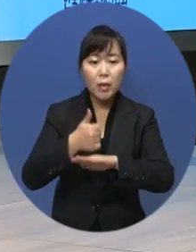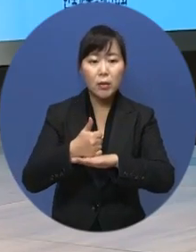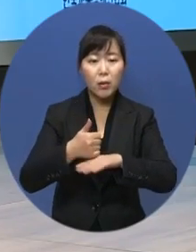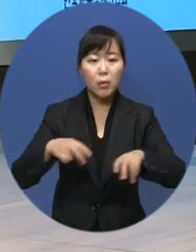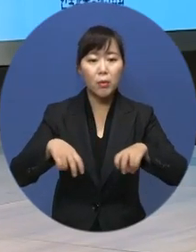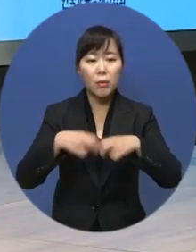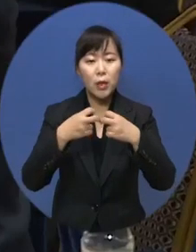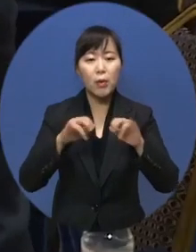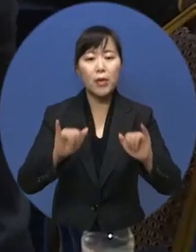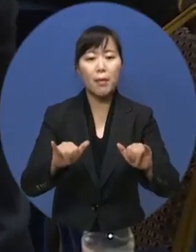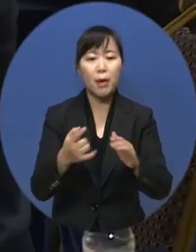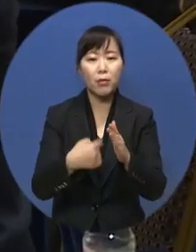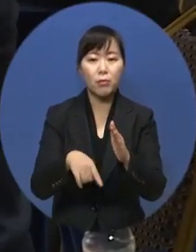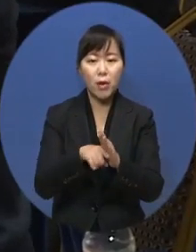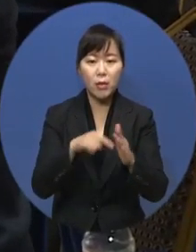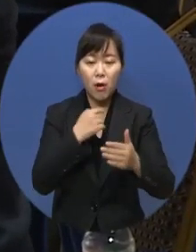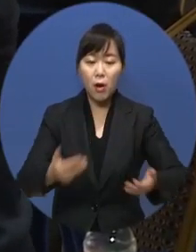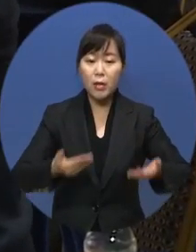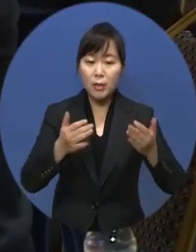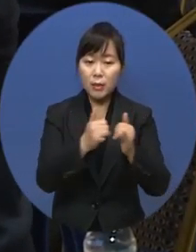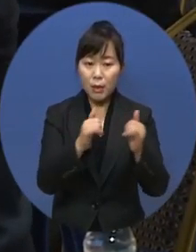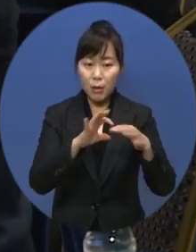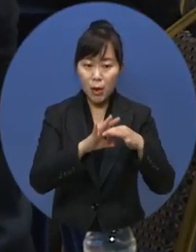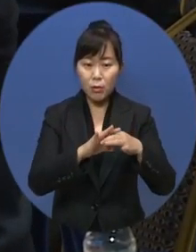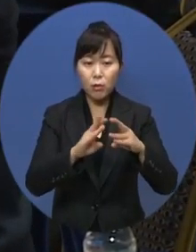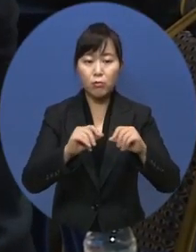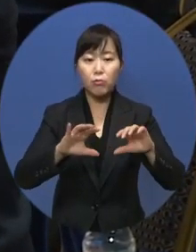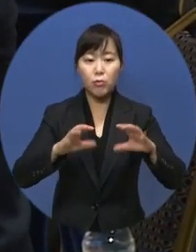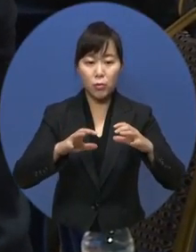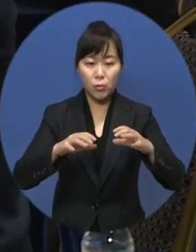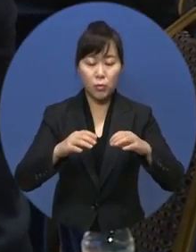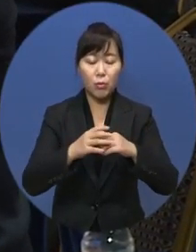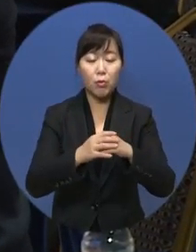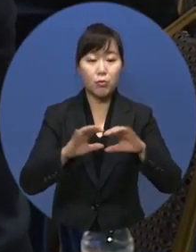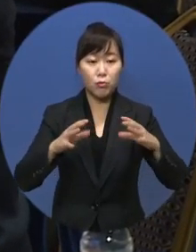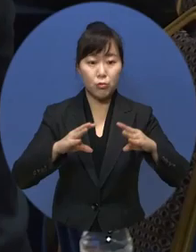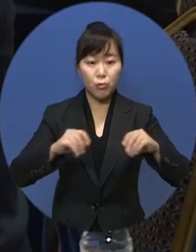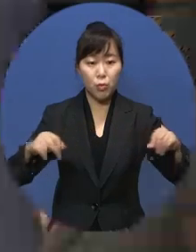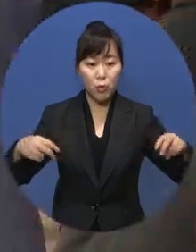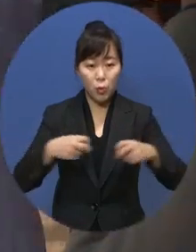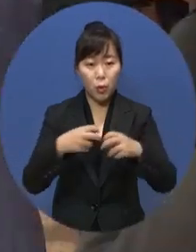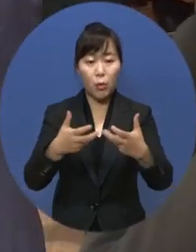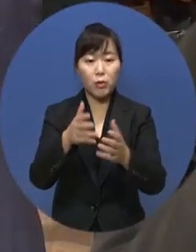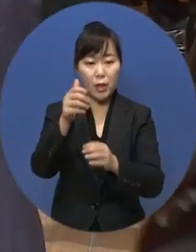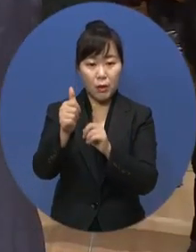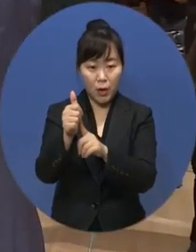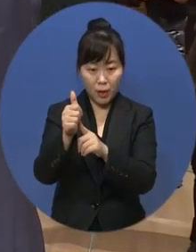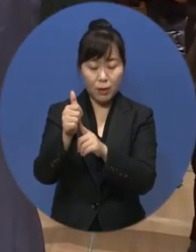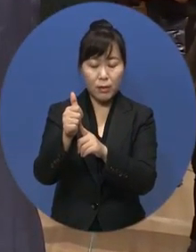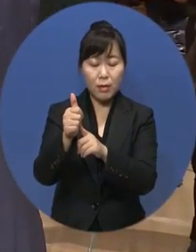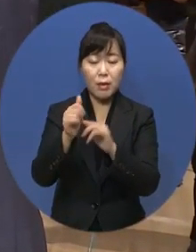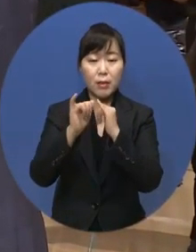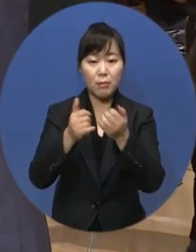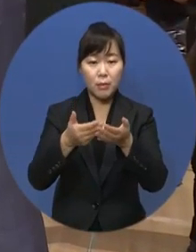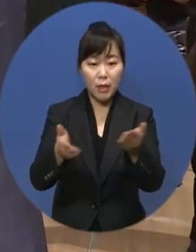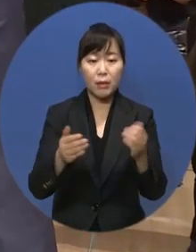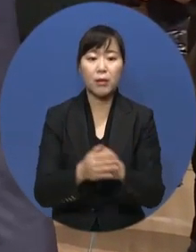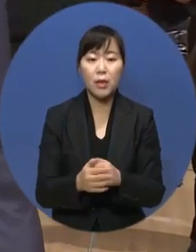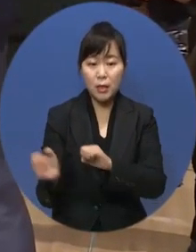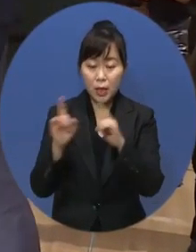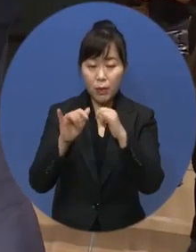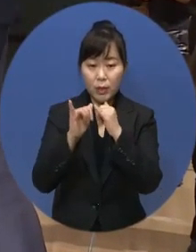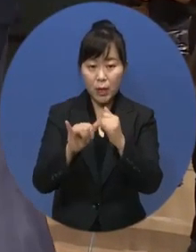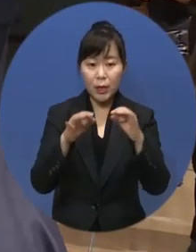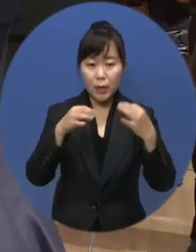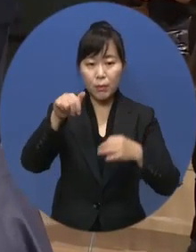위해 헌신한 이들에게 국토교통부 장관 표창이 수여됐습니다. 이날 재활상 수상자로는